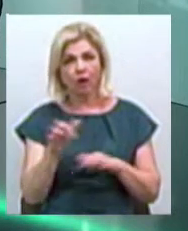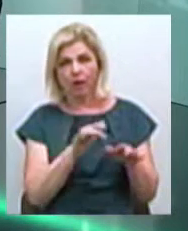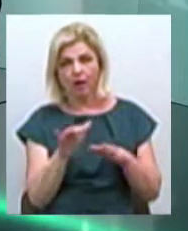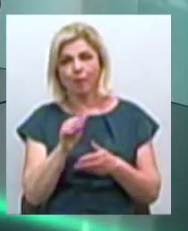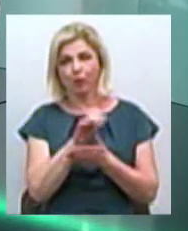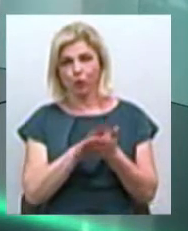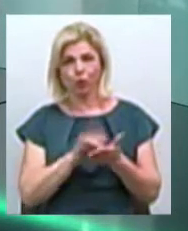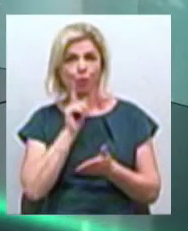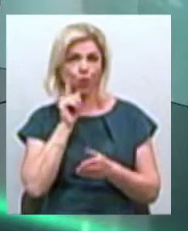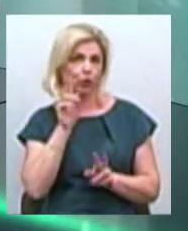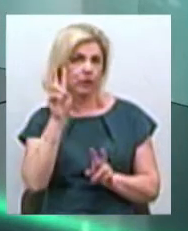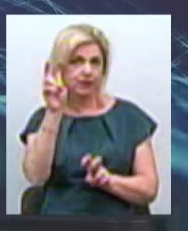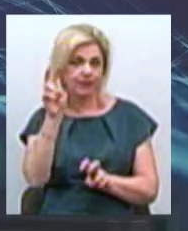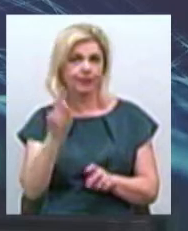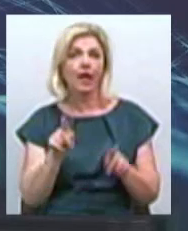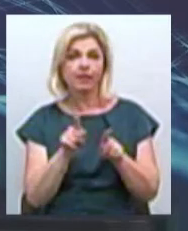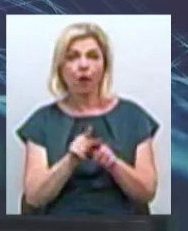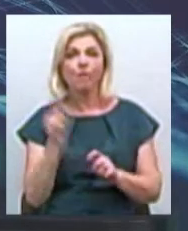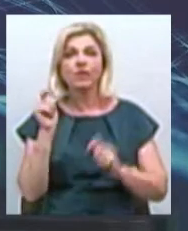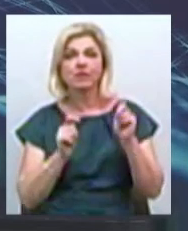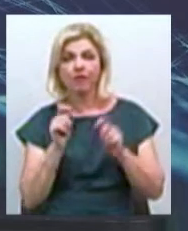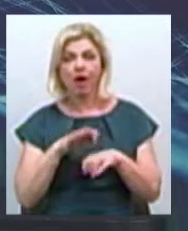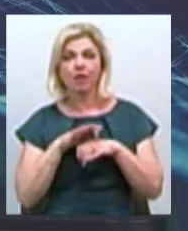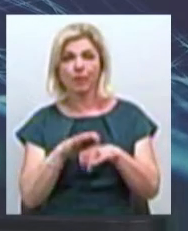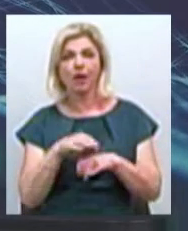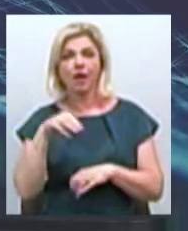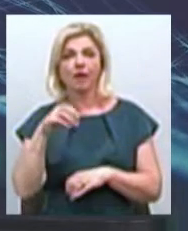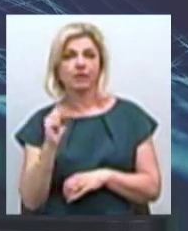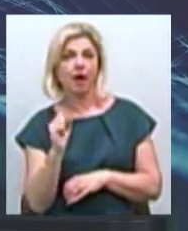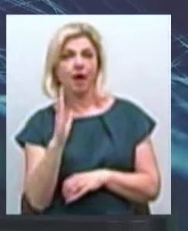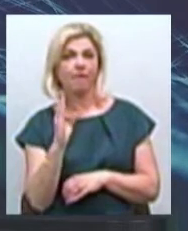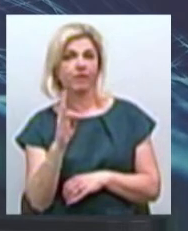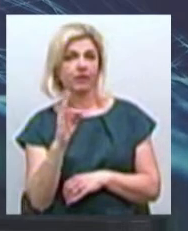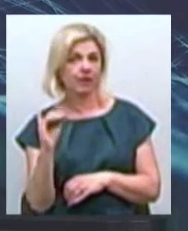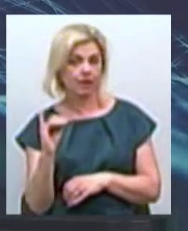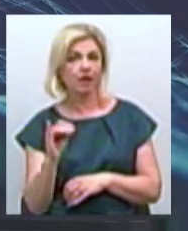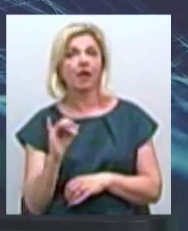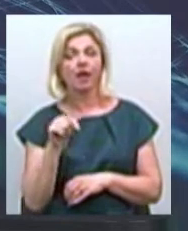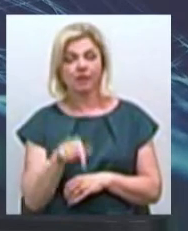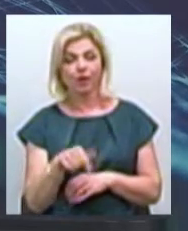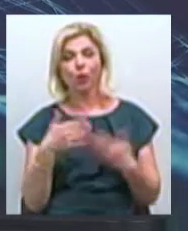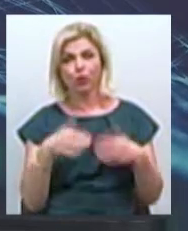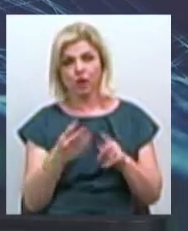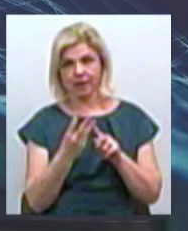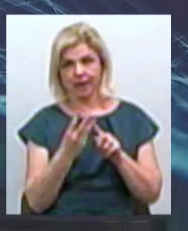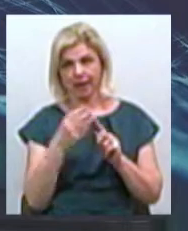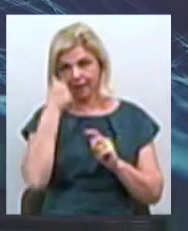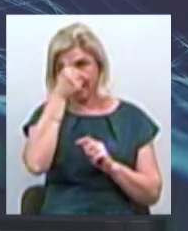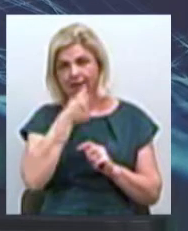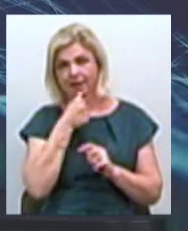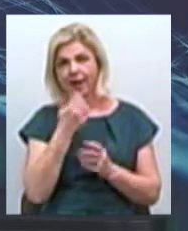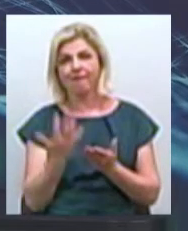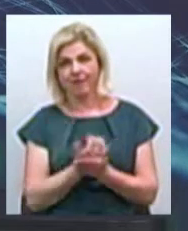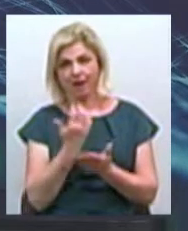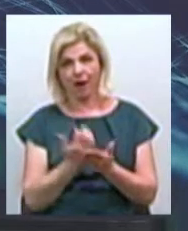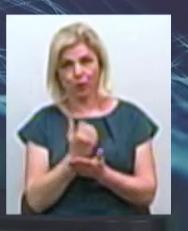міжнародний фестиваль проходить у травні. І вони, бо вони у нас вже третій рік